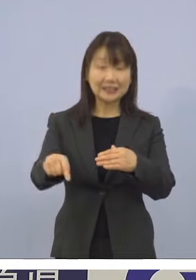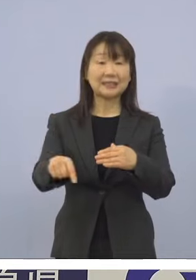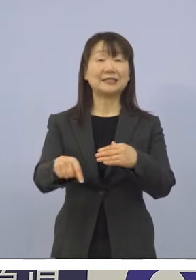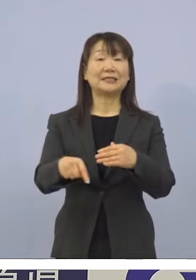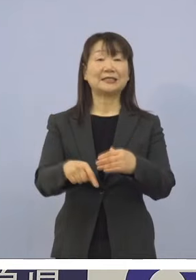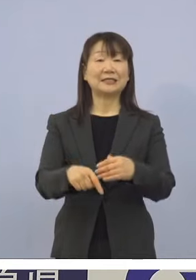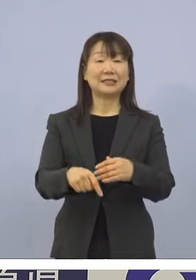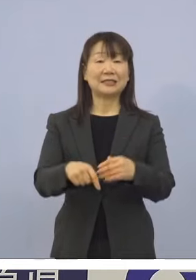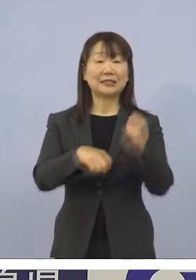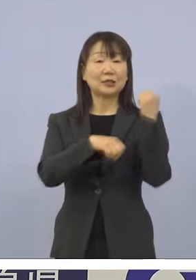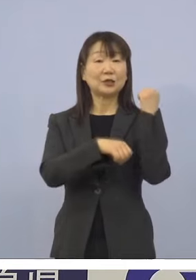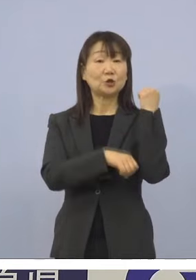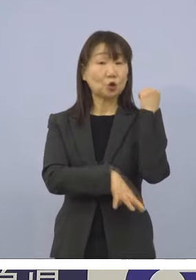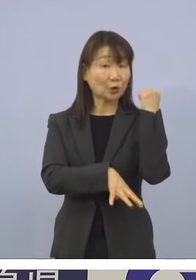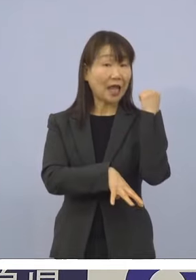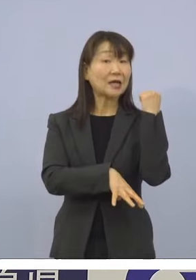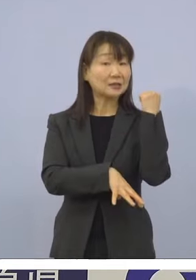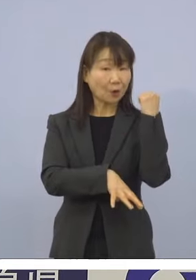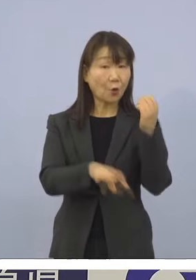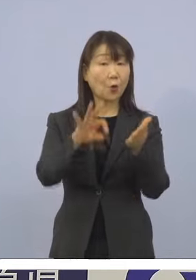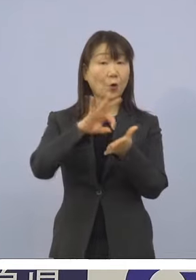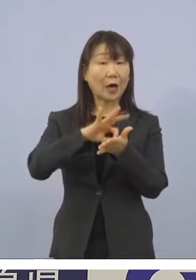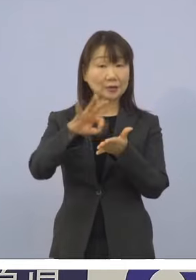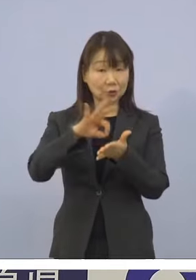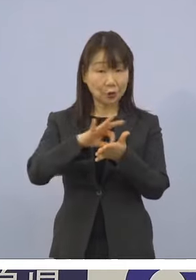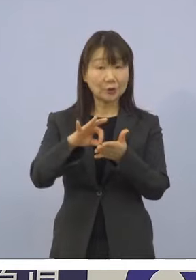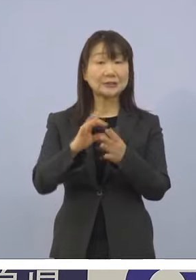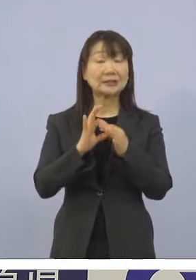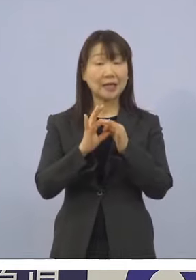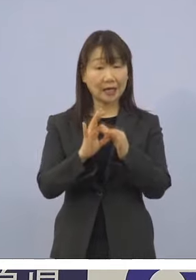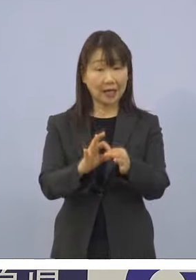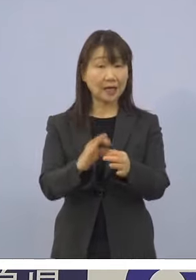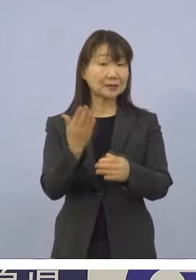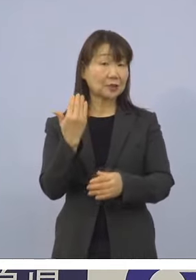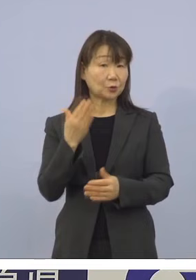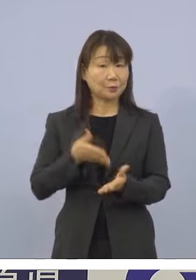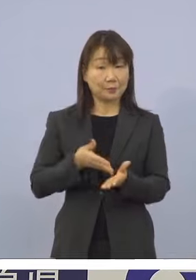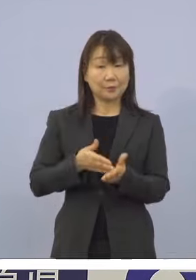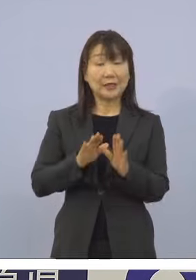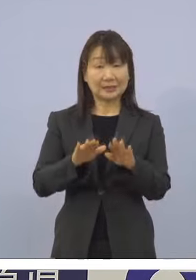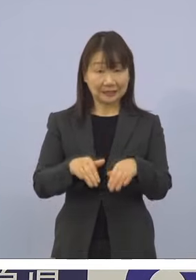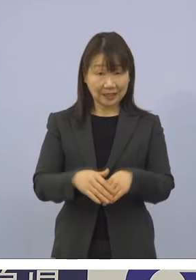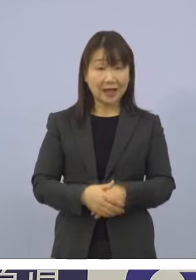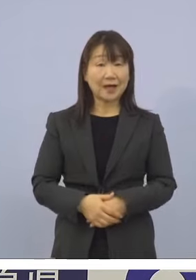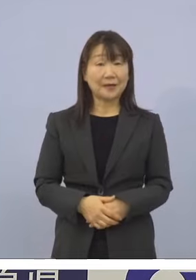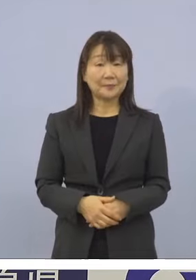点を活用しながら、そして先ほども申し上げましたが、